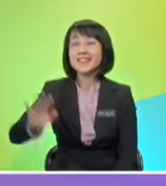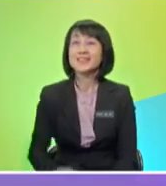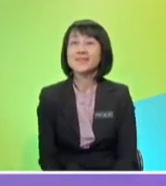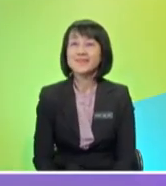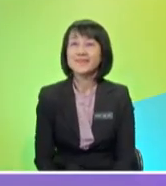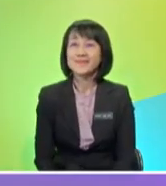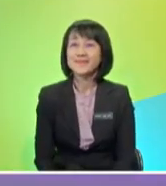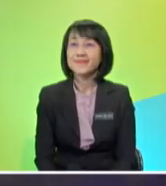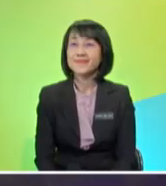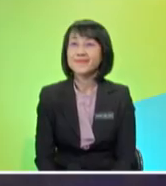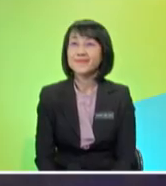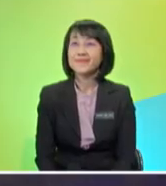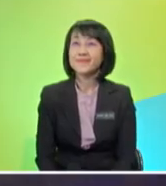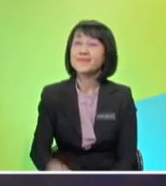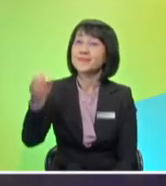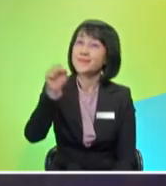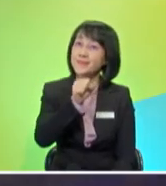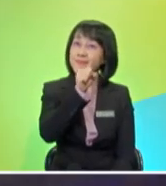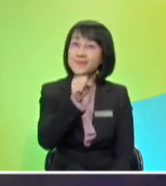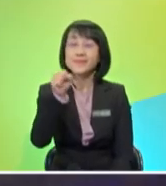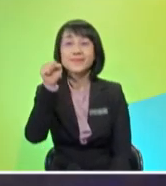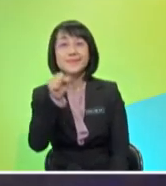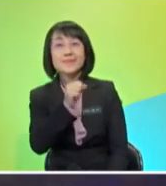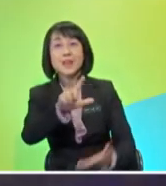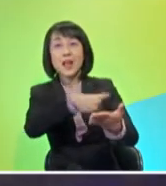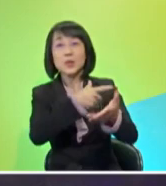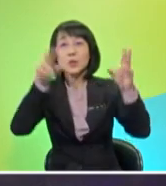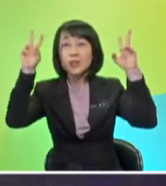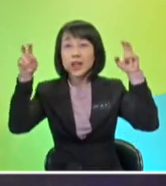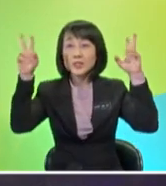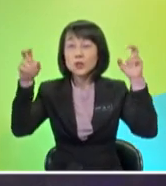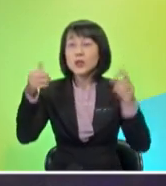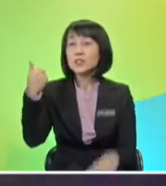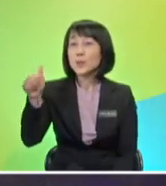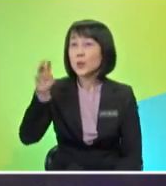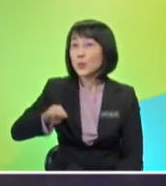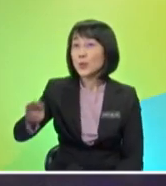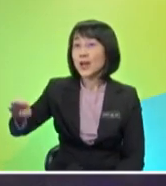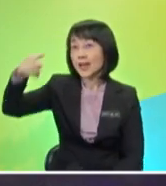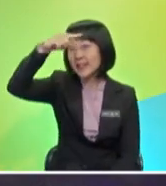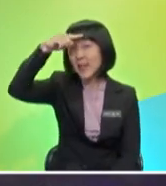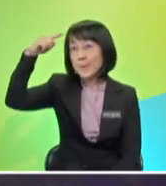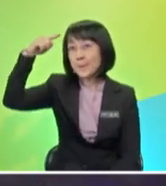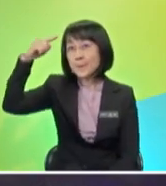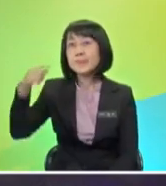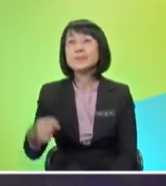Okay, kita nak menyanyikan lagu tajuk apa cikgu? 10 budak hitam. 10 budak